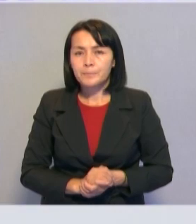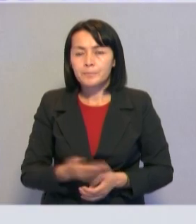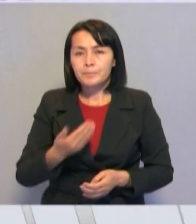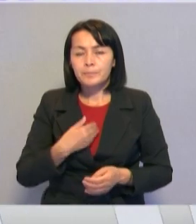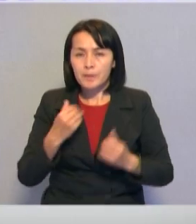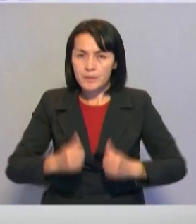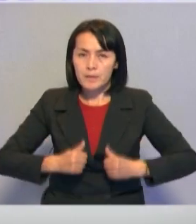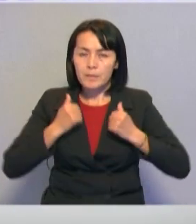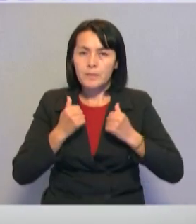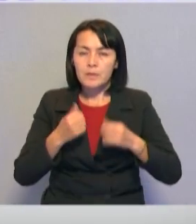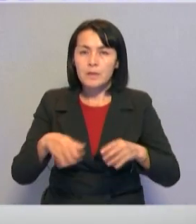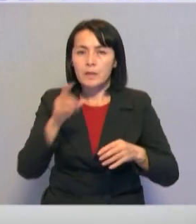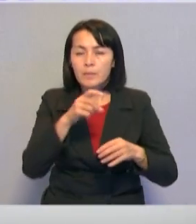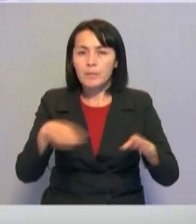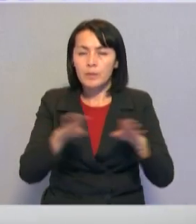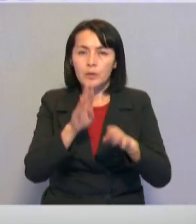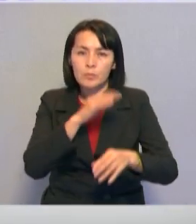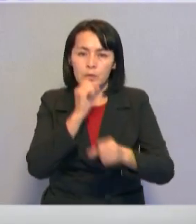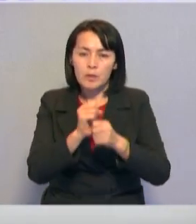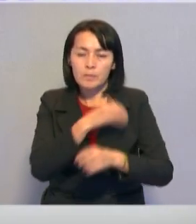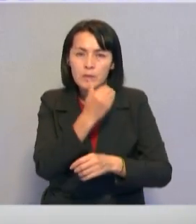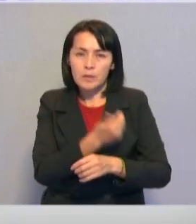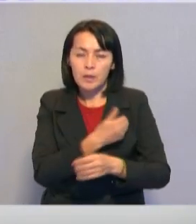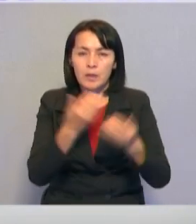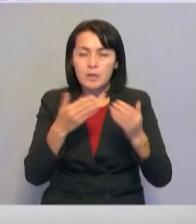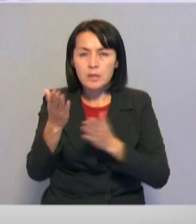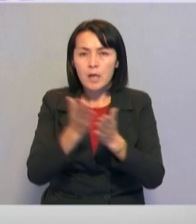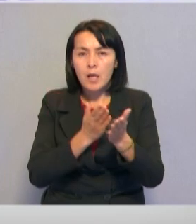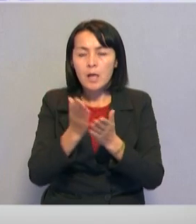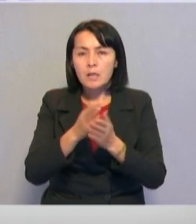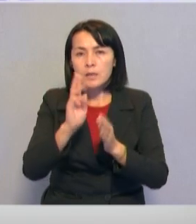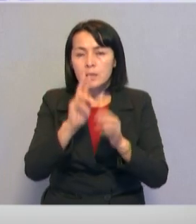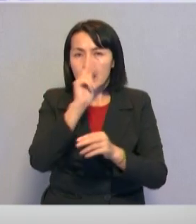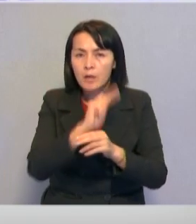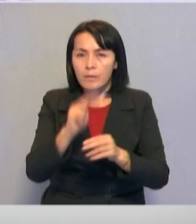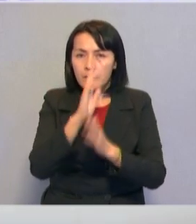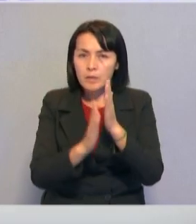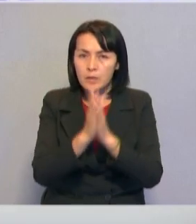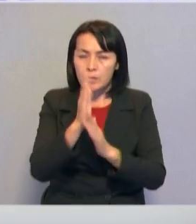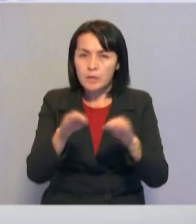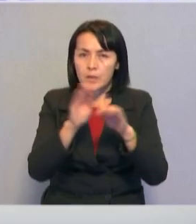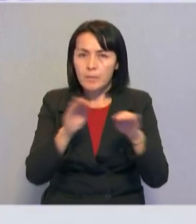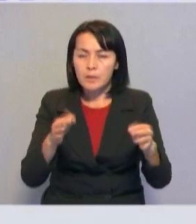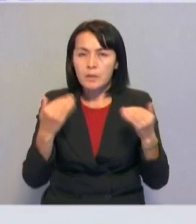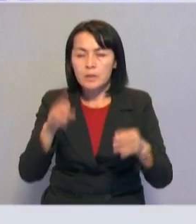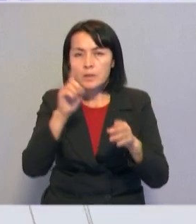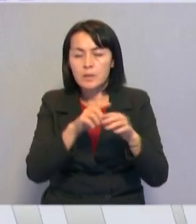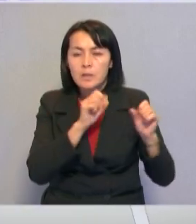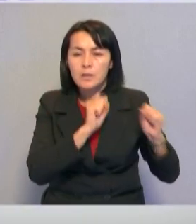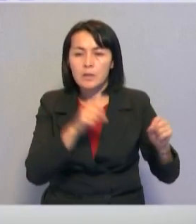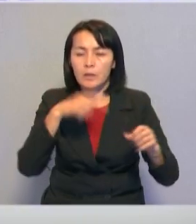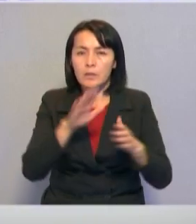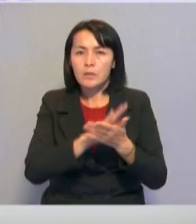Мы стремимся делиться с обществом нашими педагогическими наработками, направленные на воспитание и образование. Наша задача – сохранить